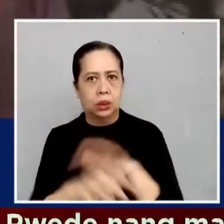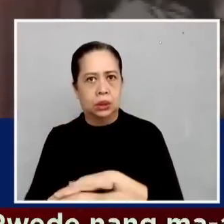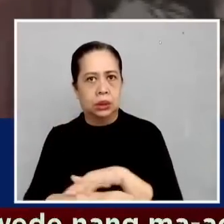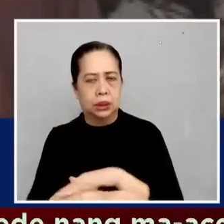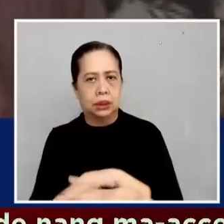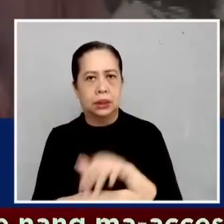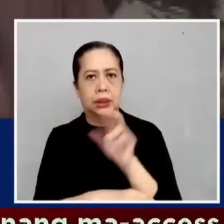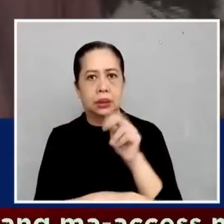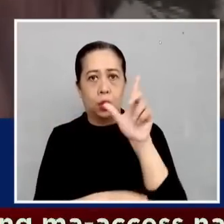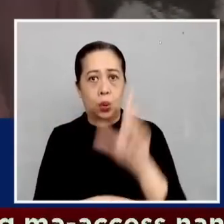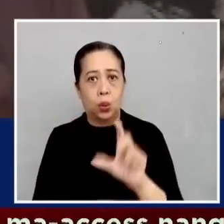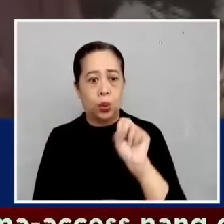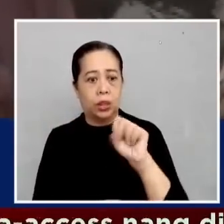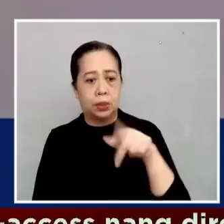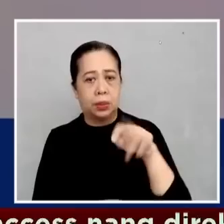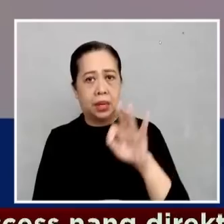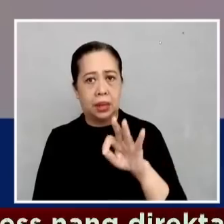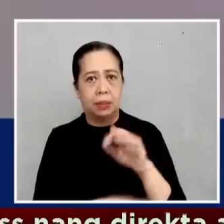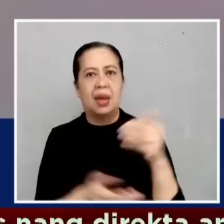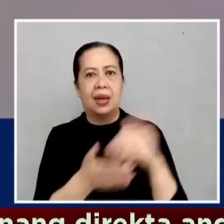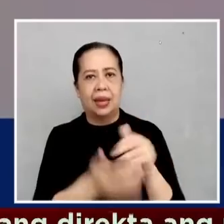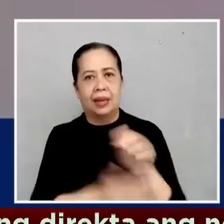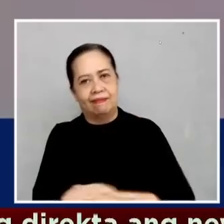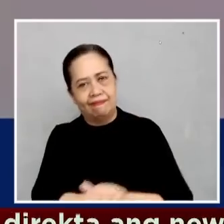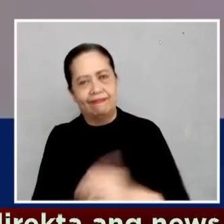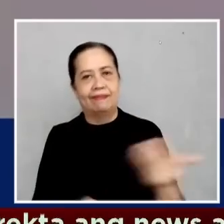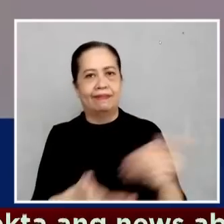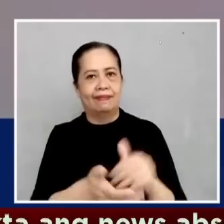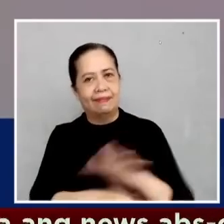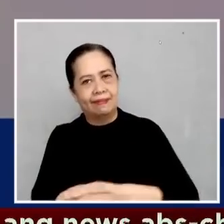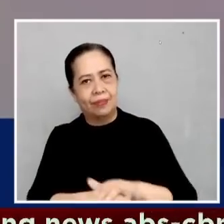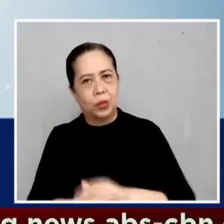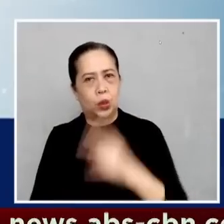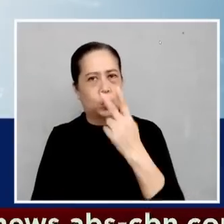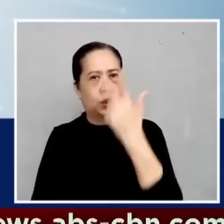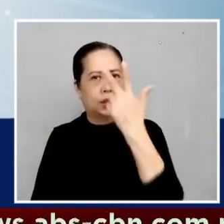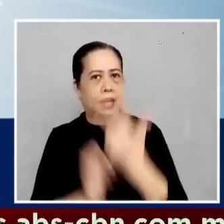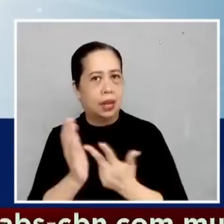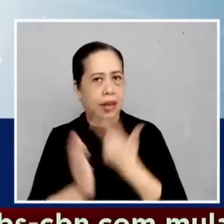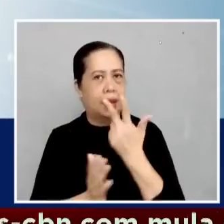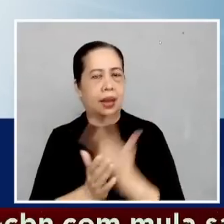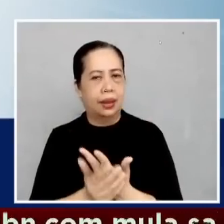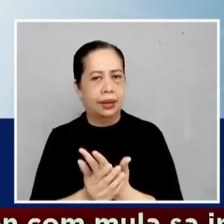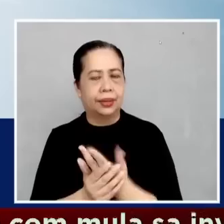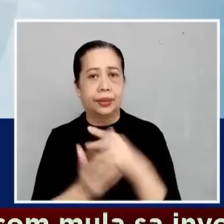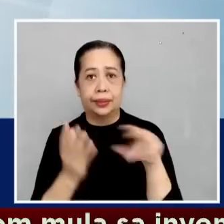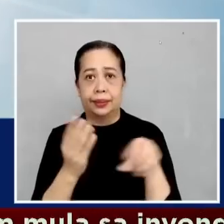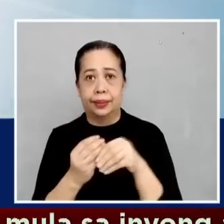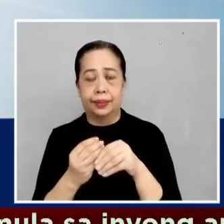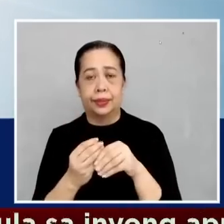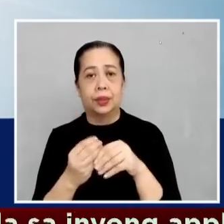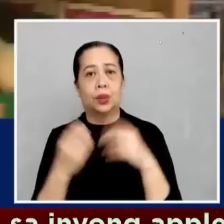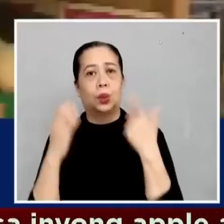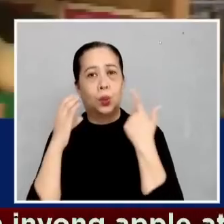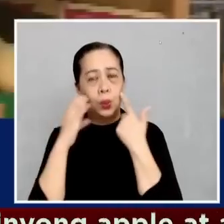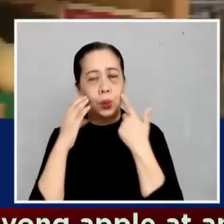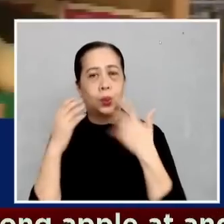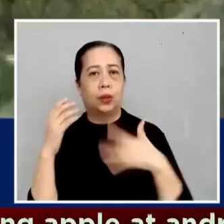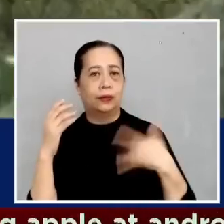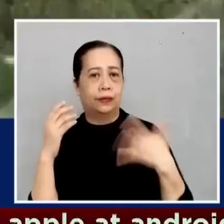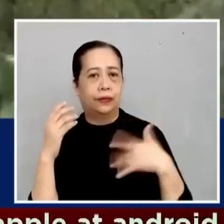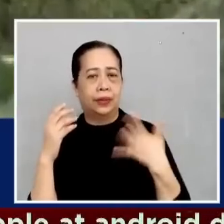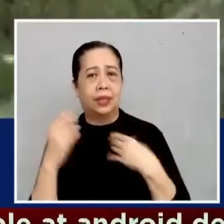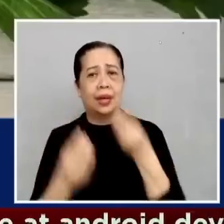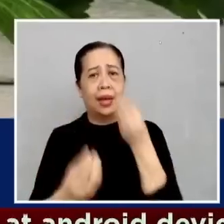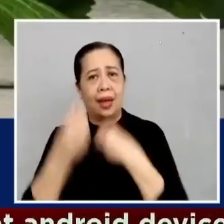kung mababa yung SPF nyo, mag-reapply lang po. If you can reapply within 2 to 3 hours. Para sa dagdag na cooling effect sa katawan, kumain